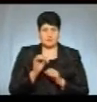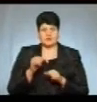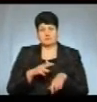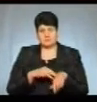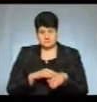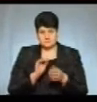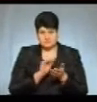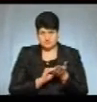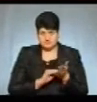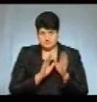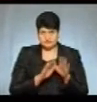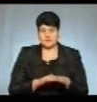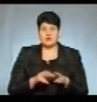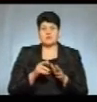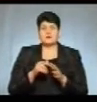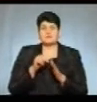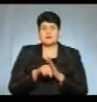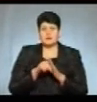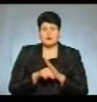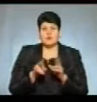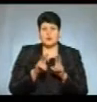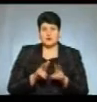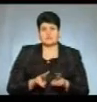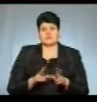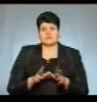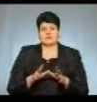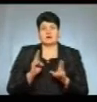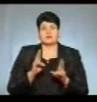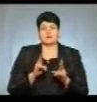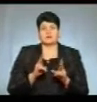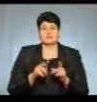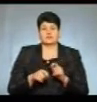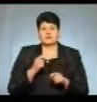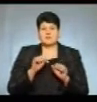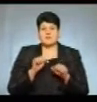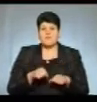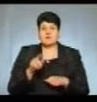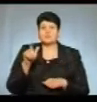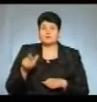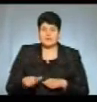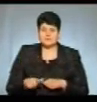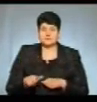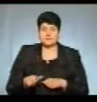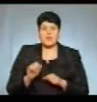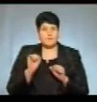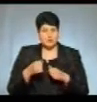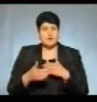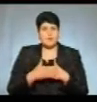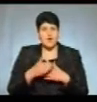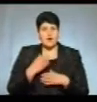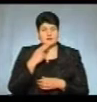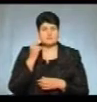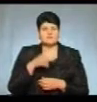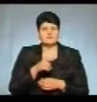але суб'єктом розгляду скарг саме є уповноважений з прав людини. А чи є можливість якимось чином покарати винного